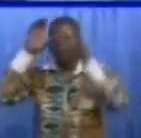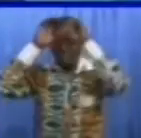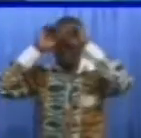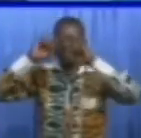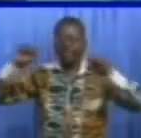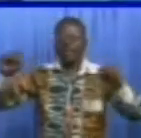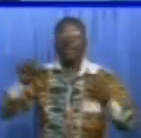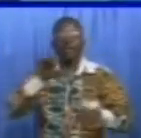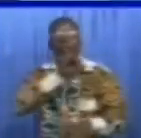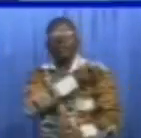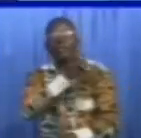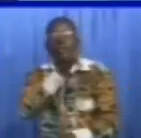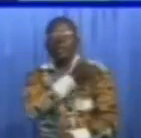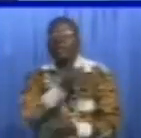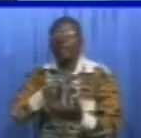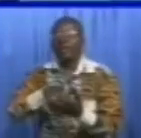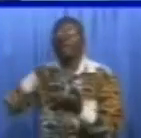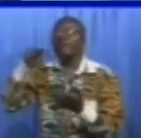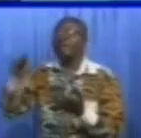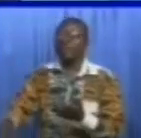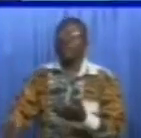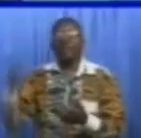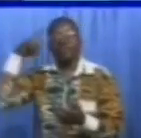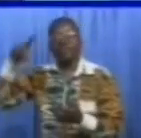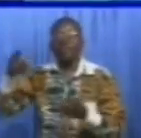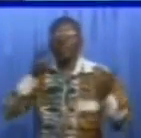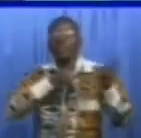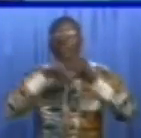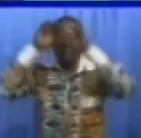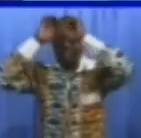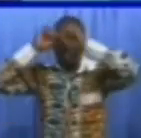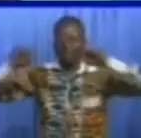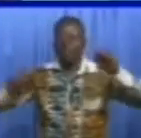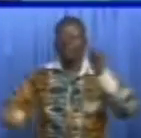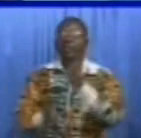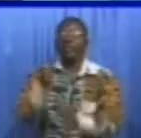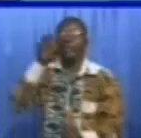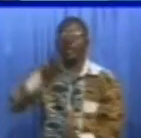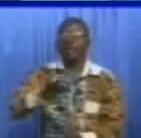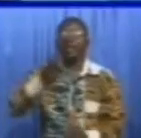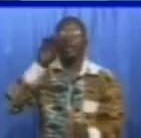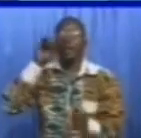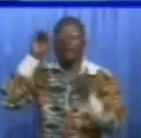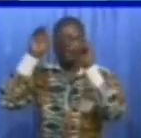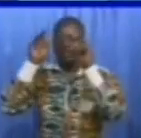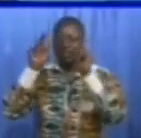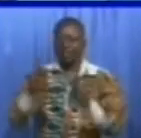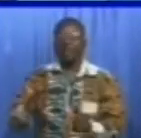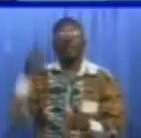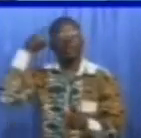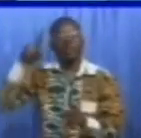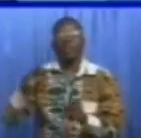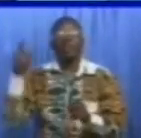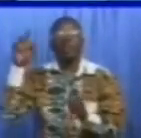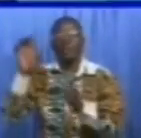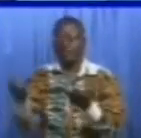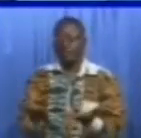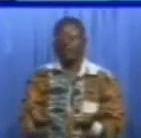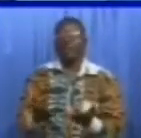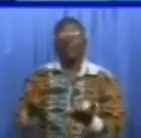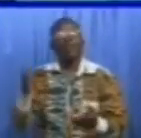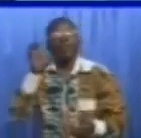été descendu de son poste de président. Ce jour-là, plus de 40 000 personnes étaient au rendez-vous de la protestation. Le